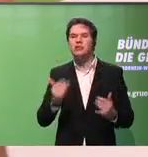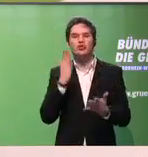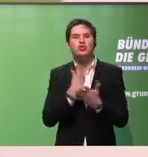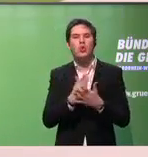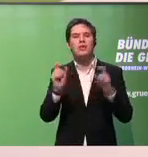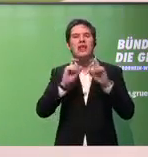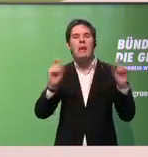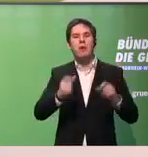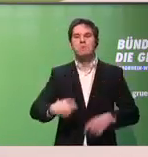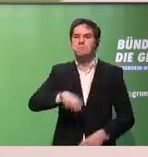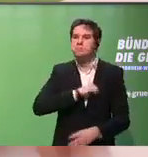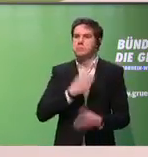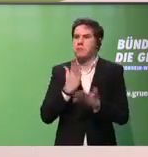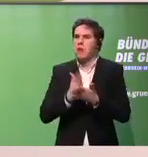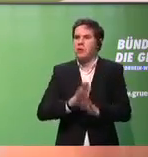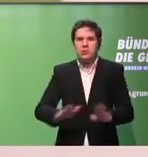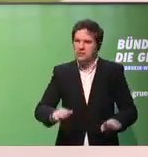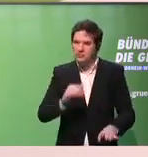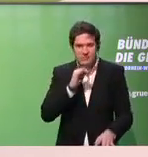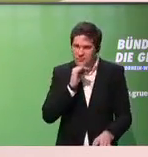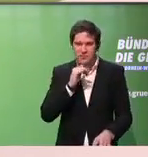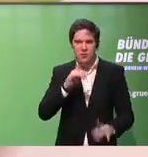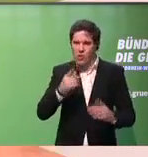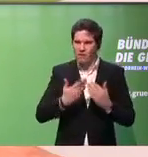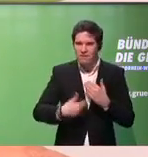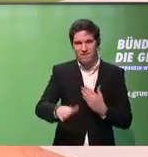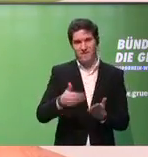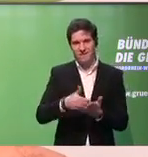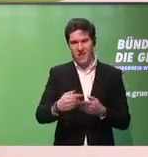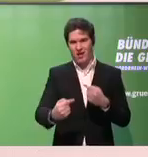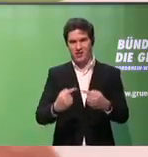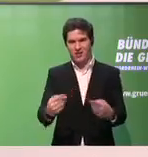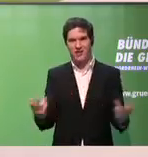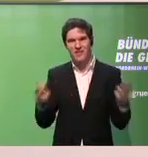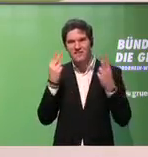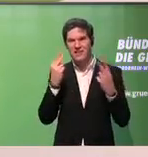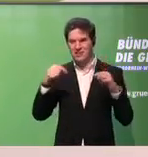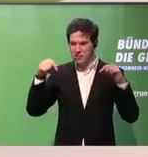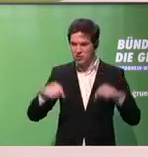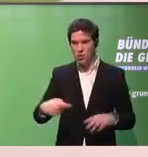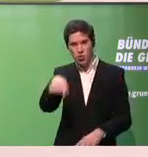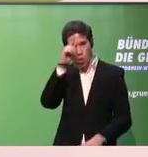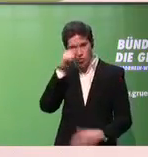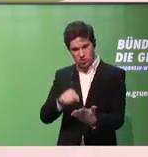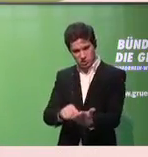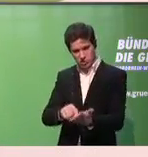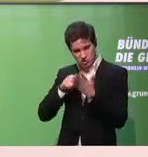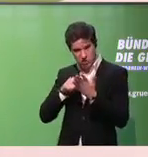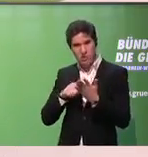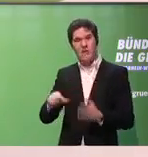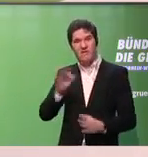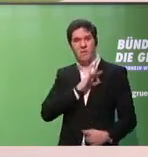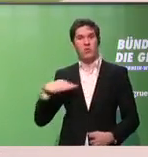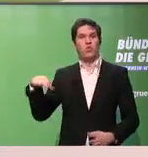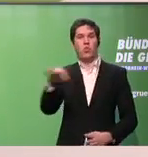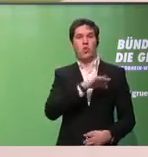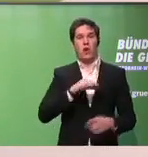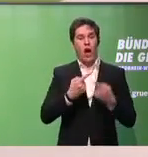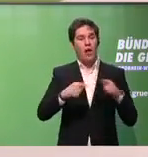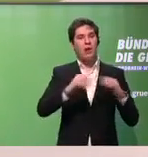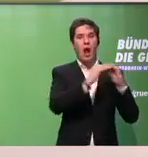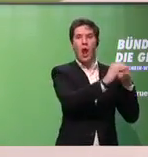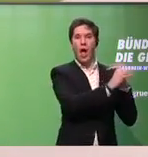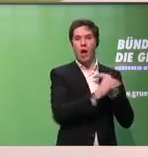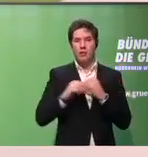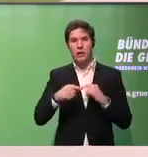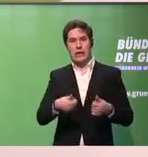Und ich glaube, dass wenn hier in Deutschland Sie das zeigen können, das hilft uns auch, wo in die Länder, wo wir sind, ein